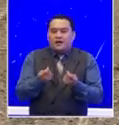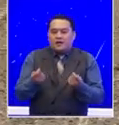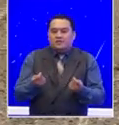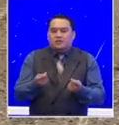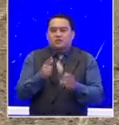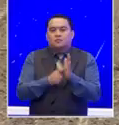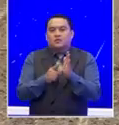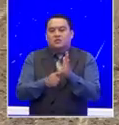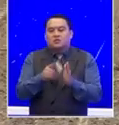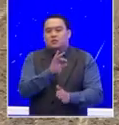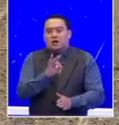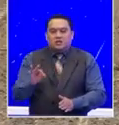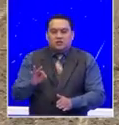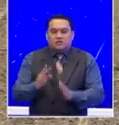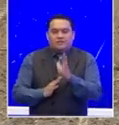50%.